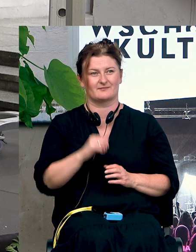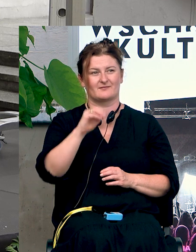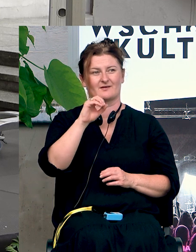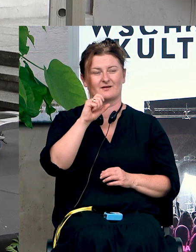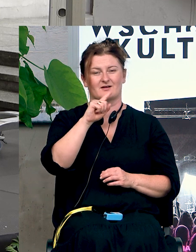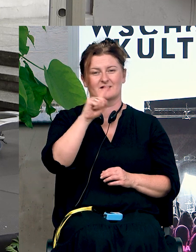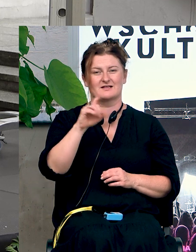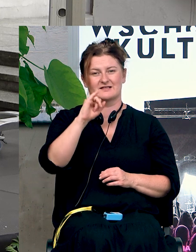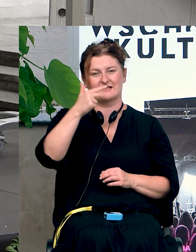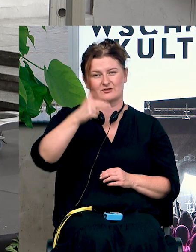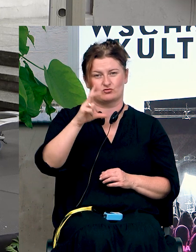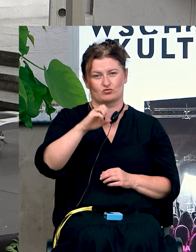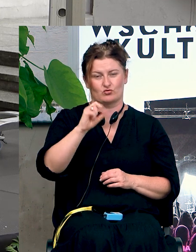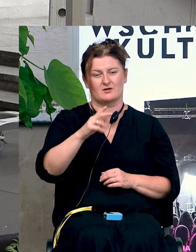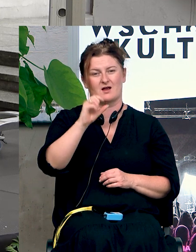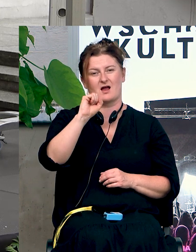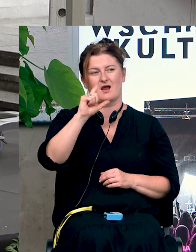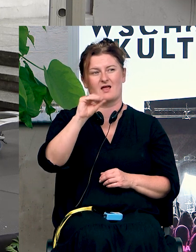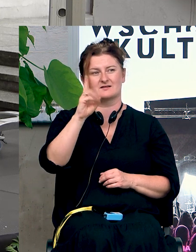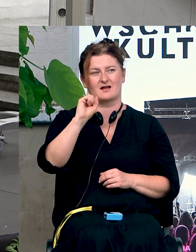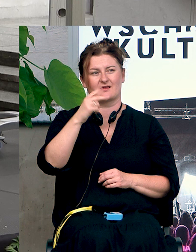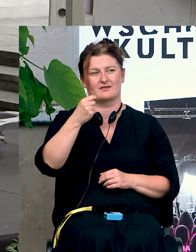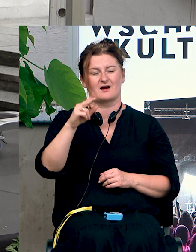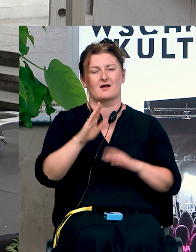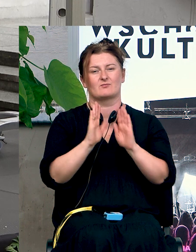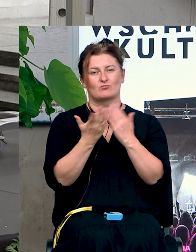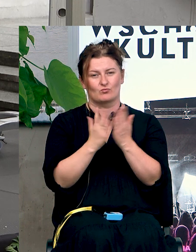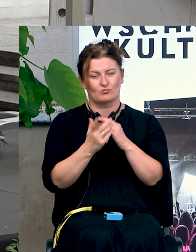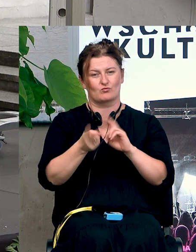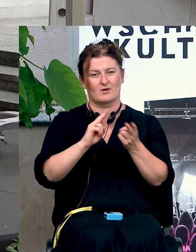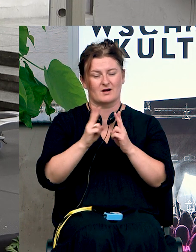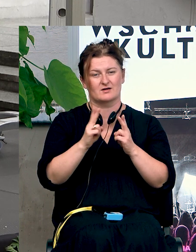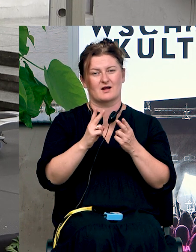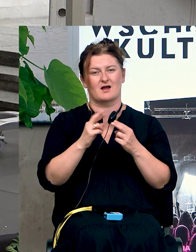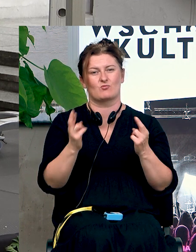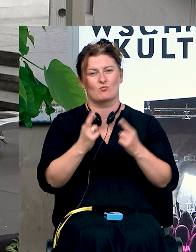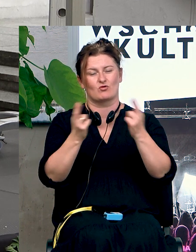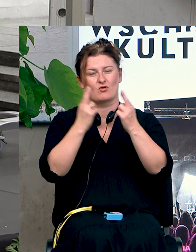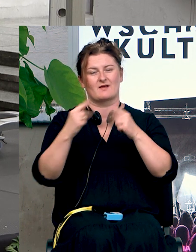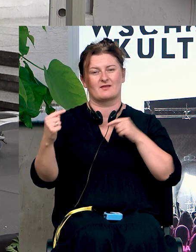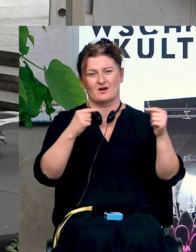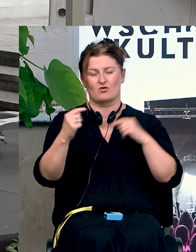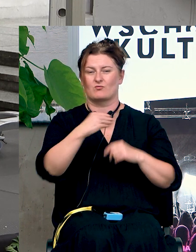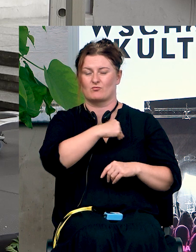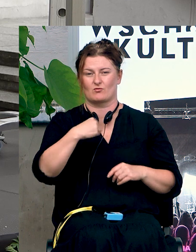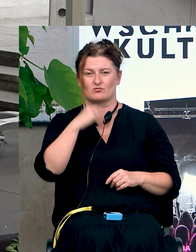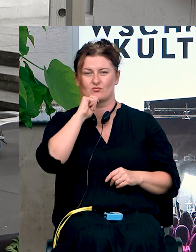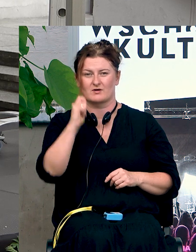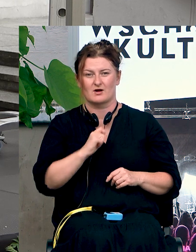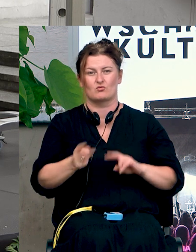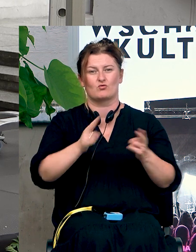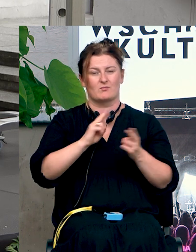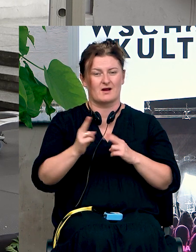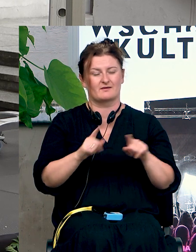Aleksandra Zińczuk, poetka, tłumaczka, promotorka dialogu polsko-ukraińskiego. Tłumaczy